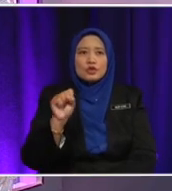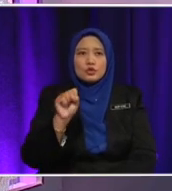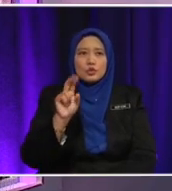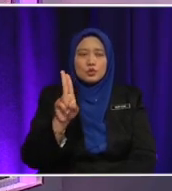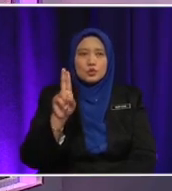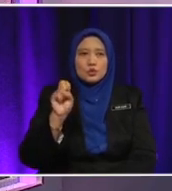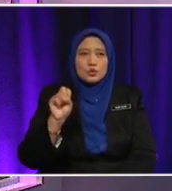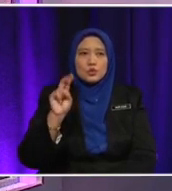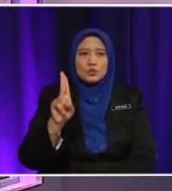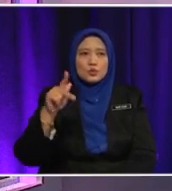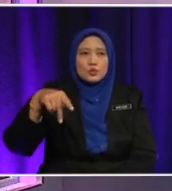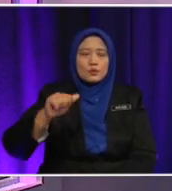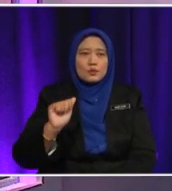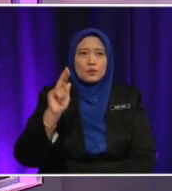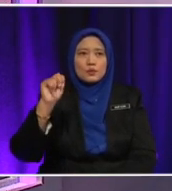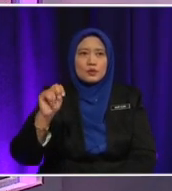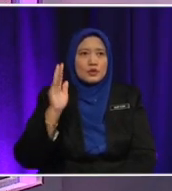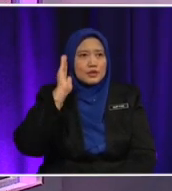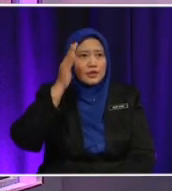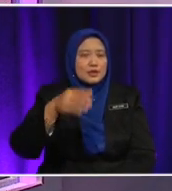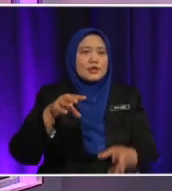kita pindahkan juga